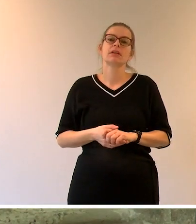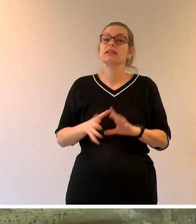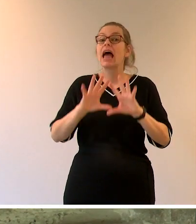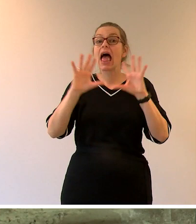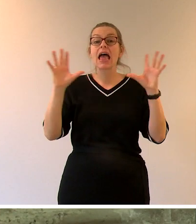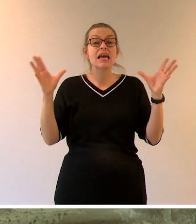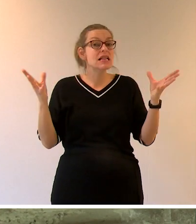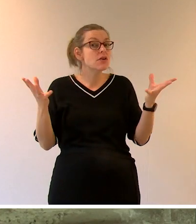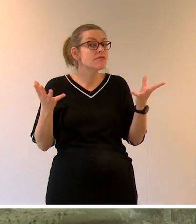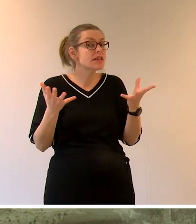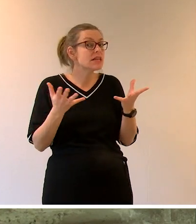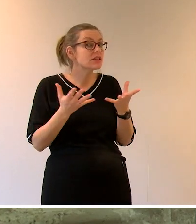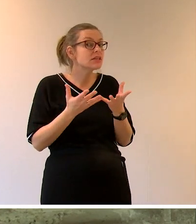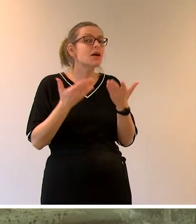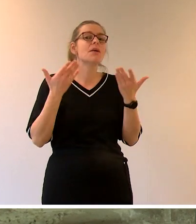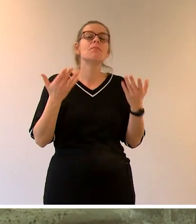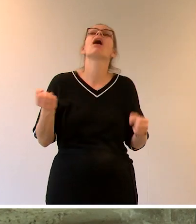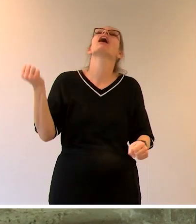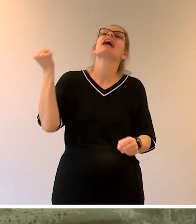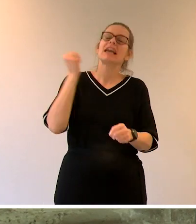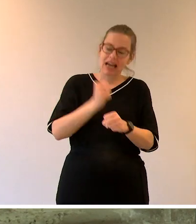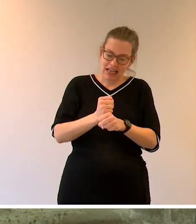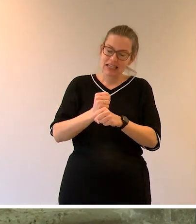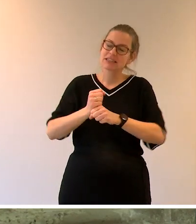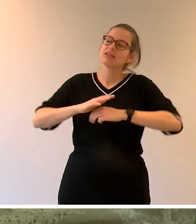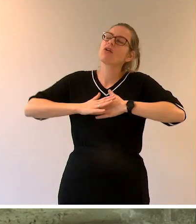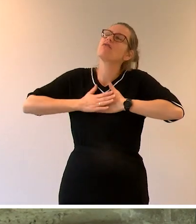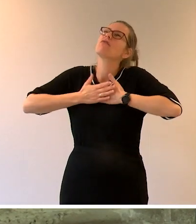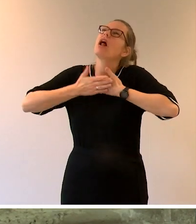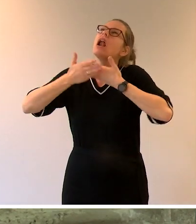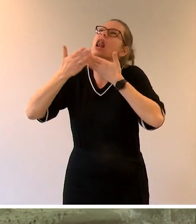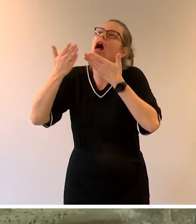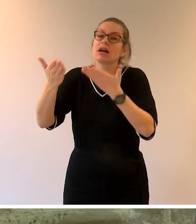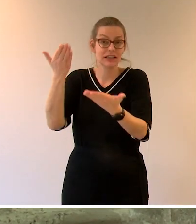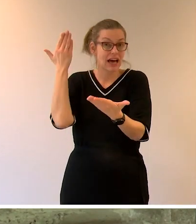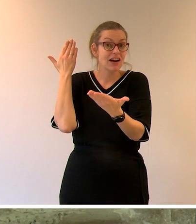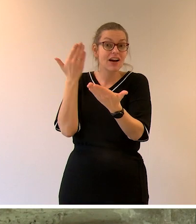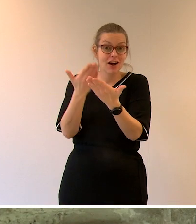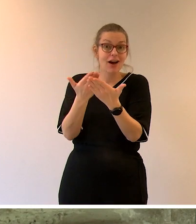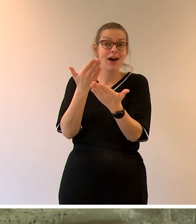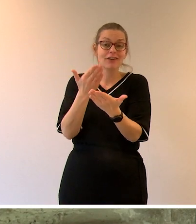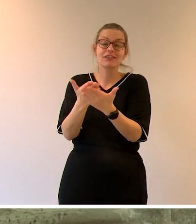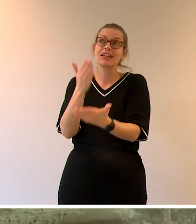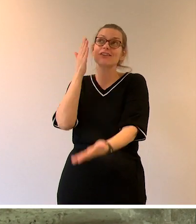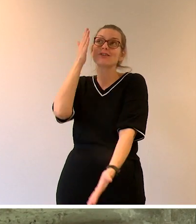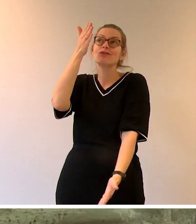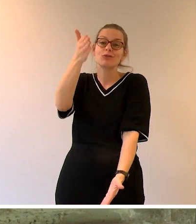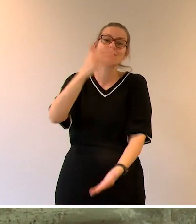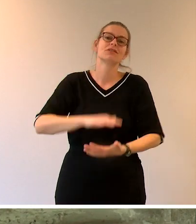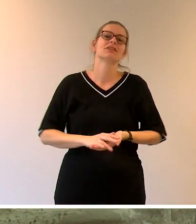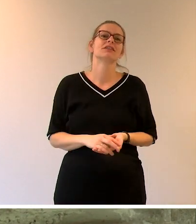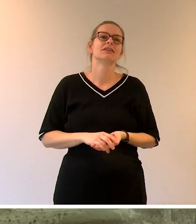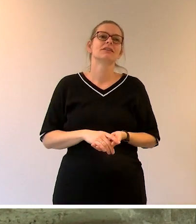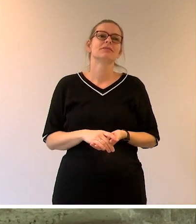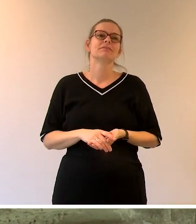wereld mag realistisch uitzien naar een gegarandeerd vooruitzicht.